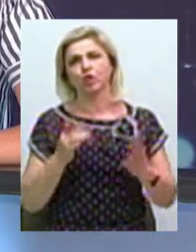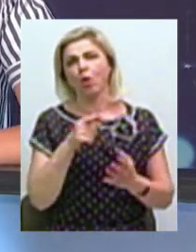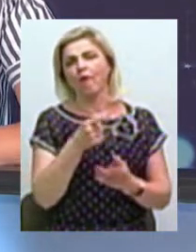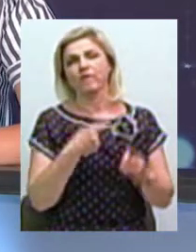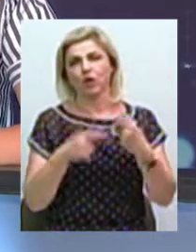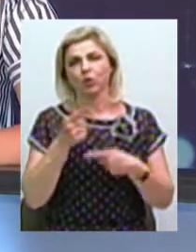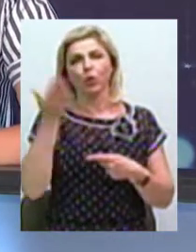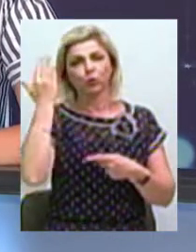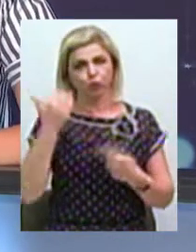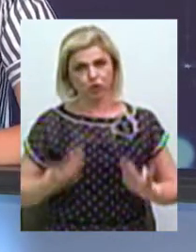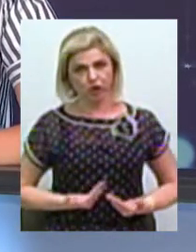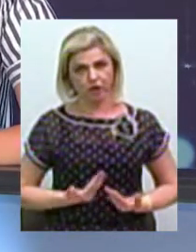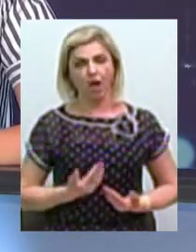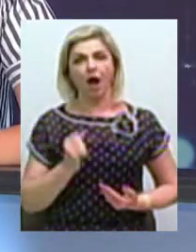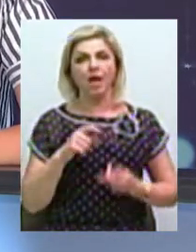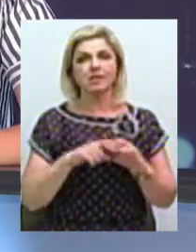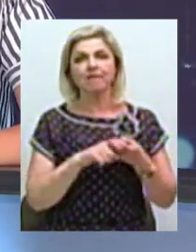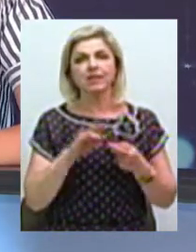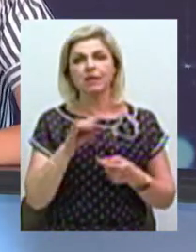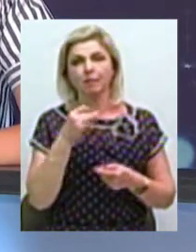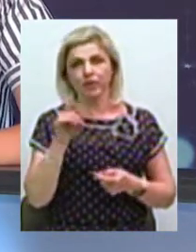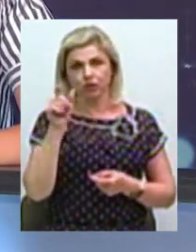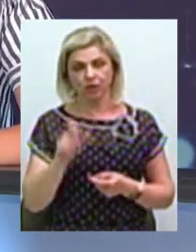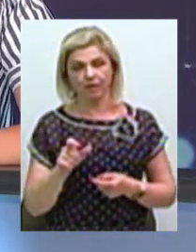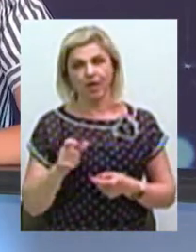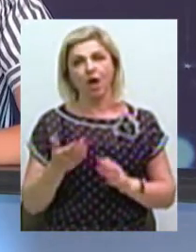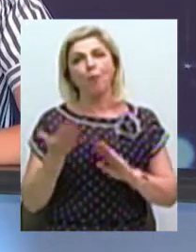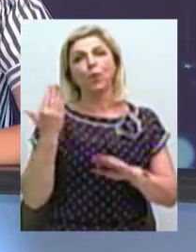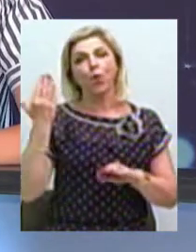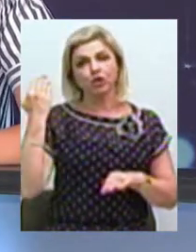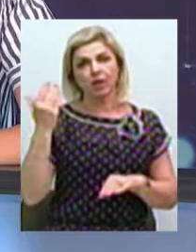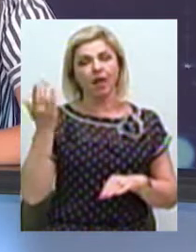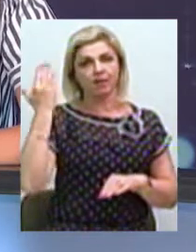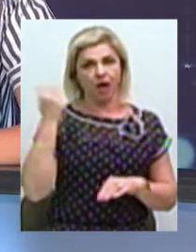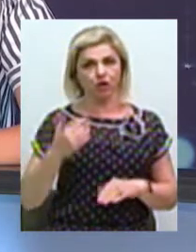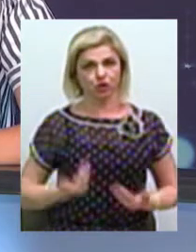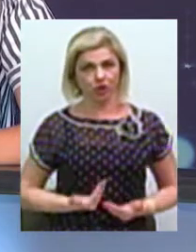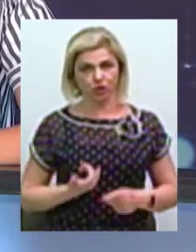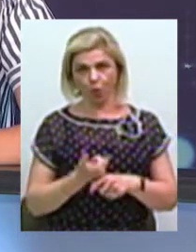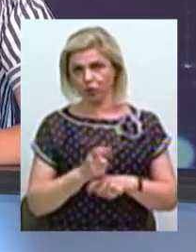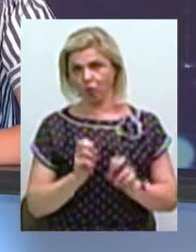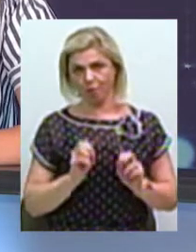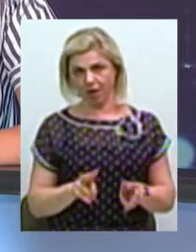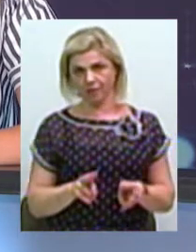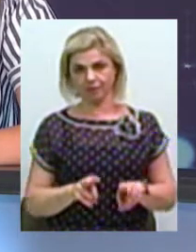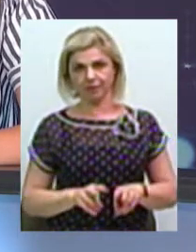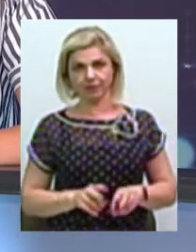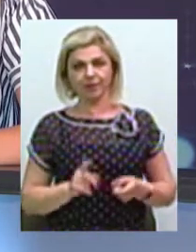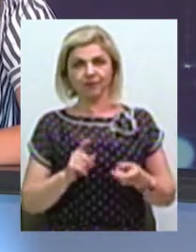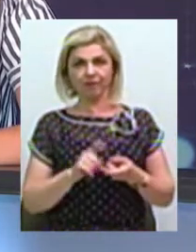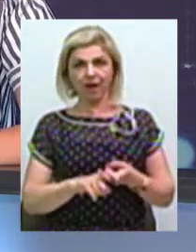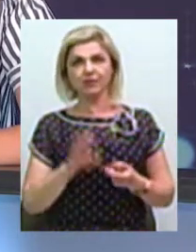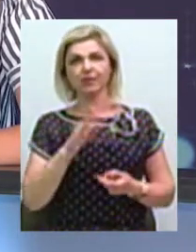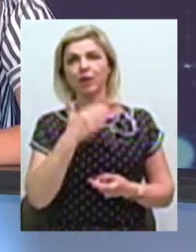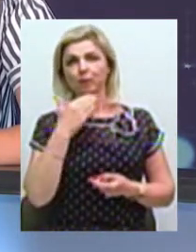которой он жил. А зависимый человек, ну, прошлое, ну, та жизнь, да, прошлое, она очень опасна, она связана с